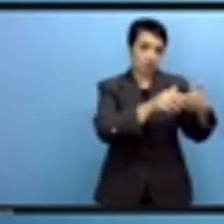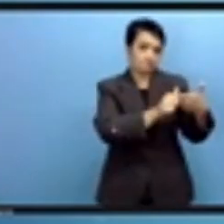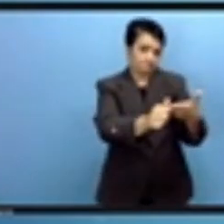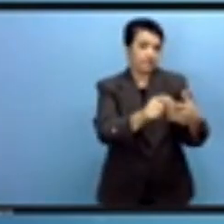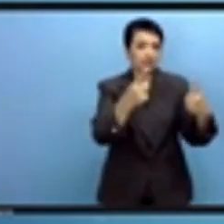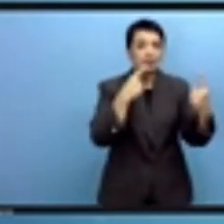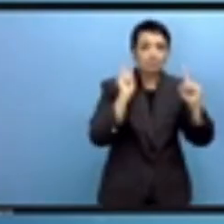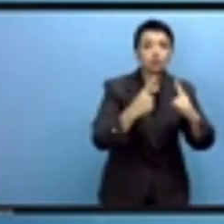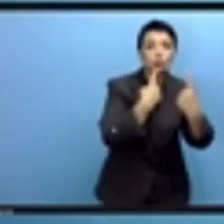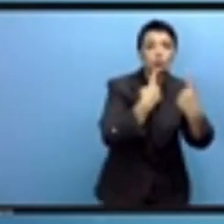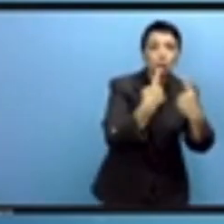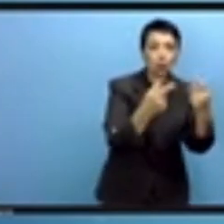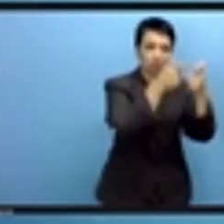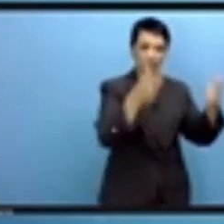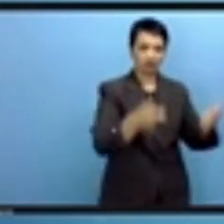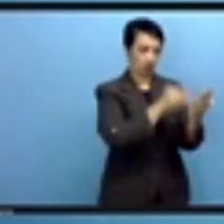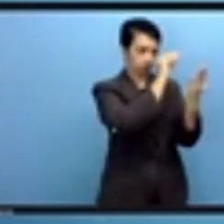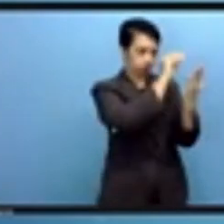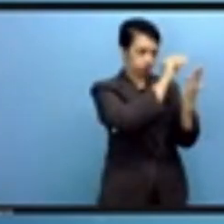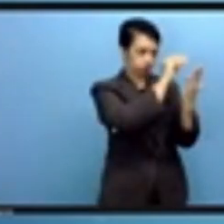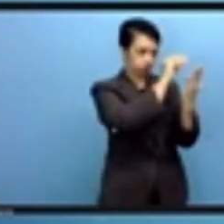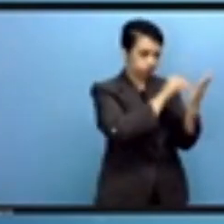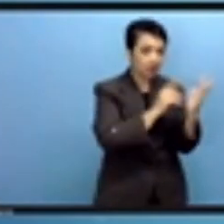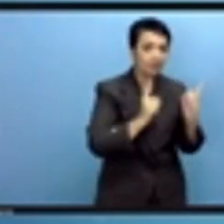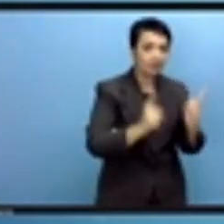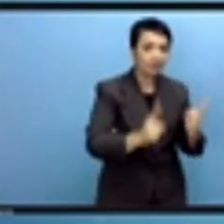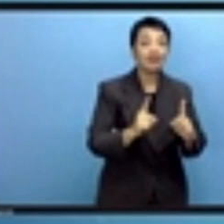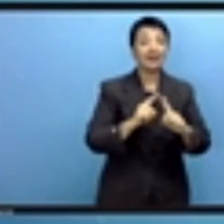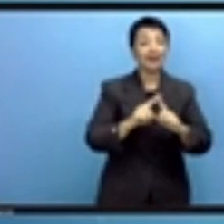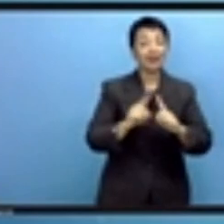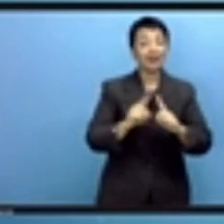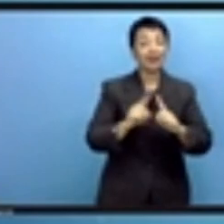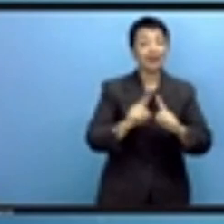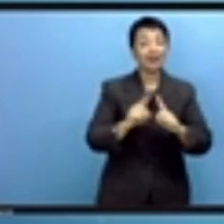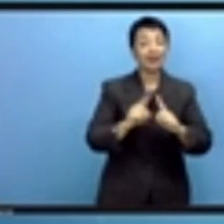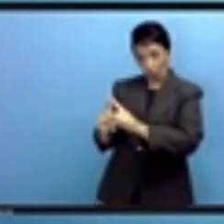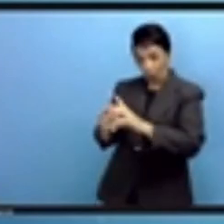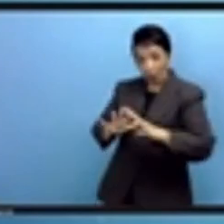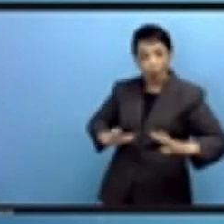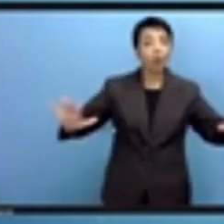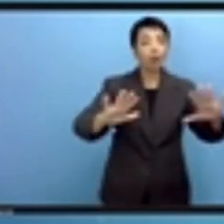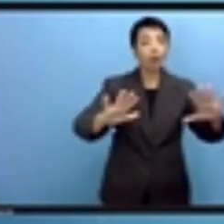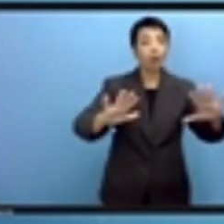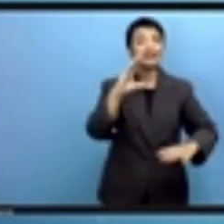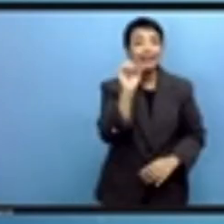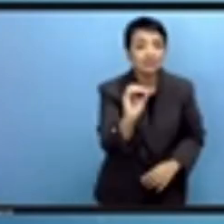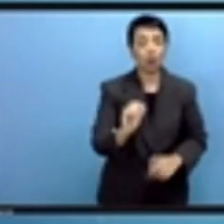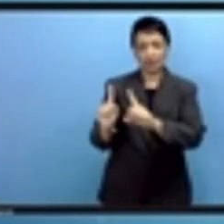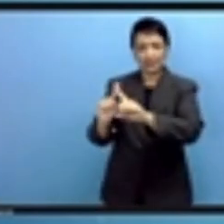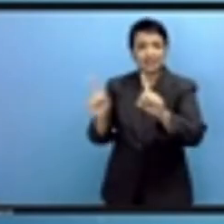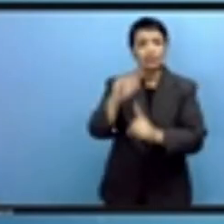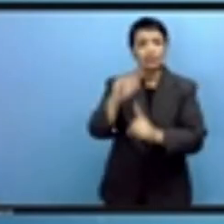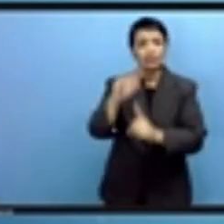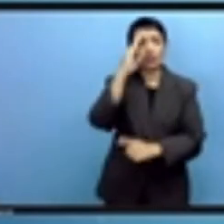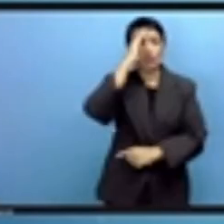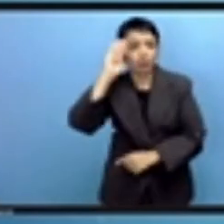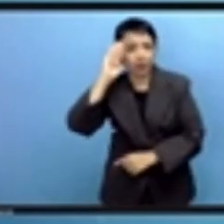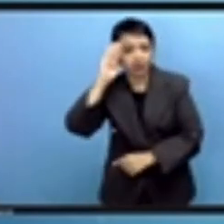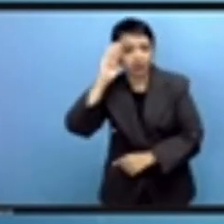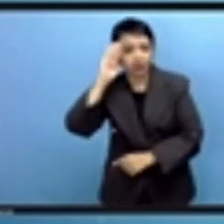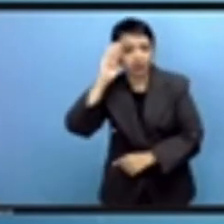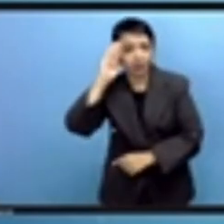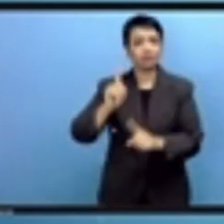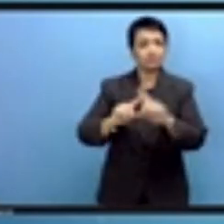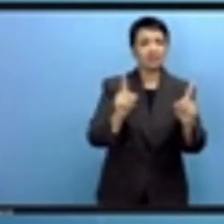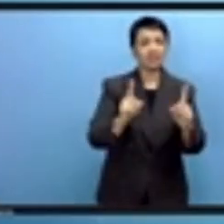国，他们要进行谈判。我想所有的多利相关方的社群，